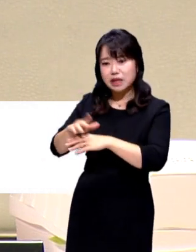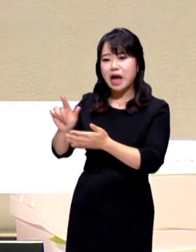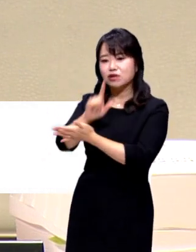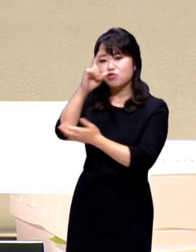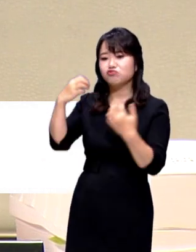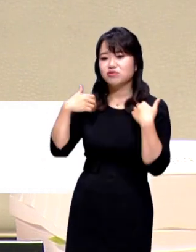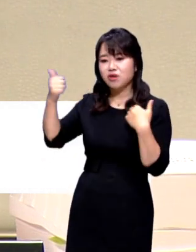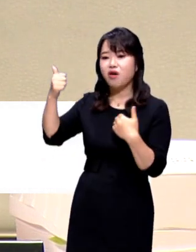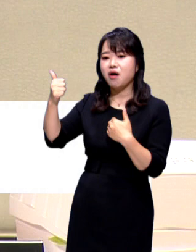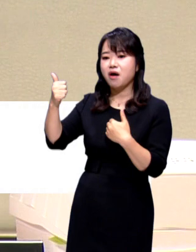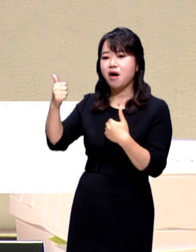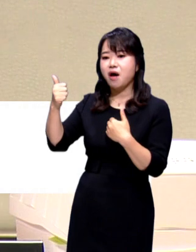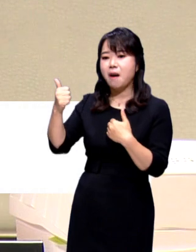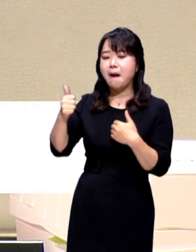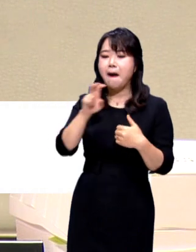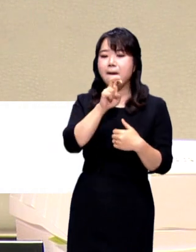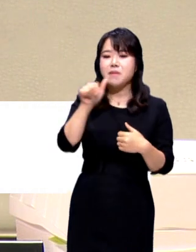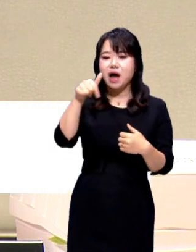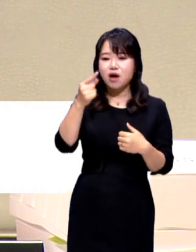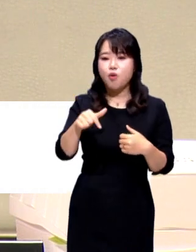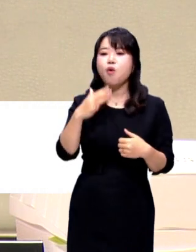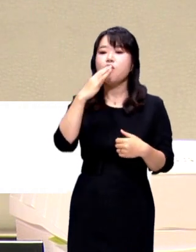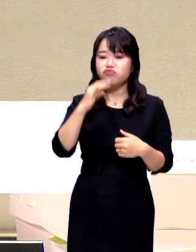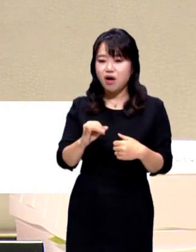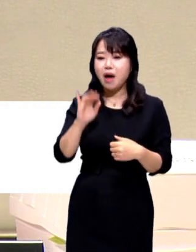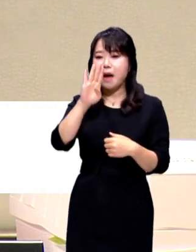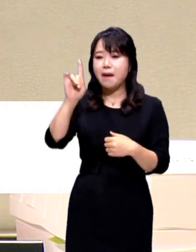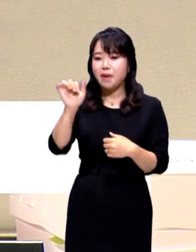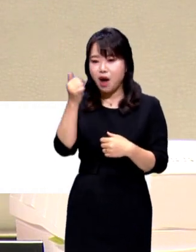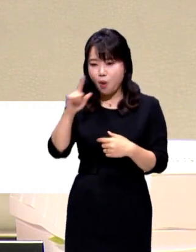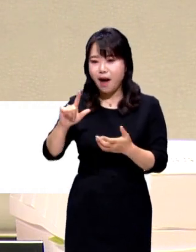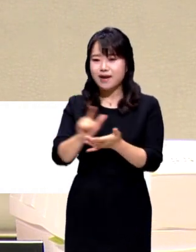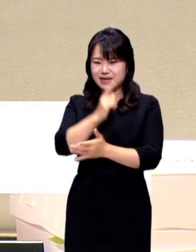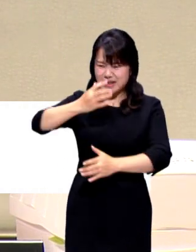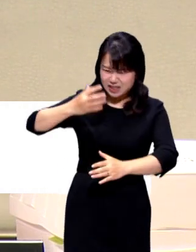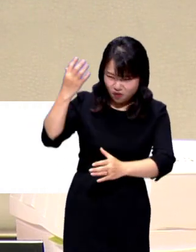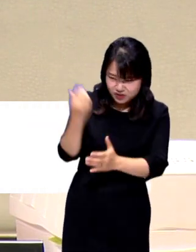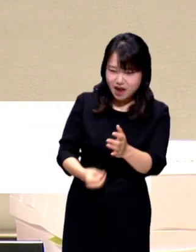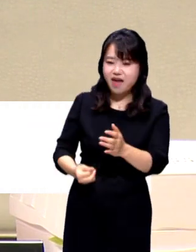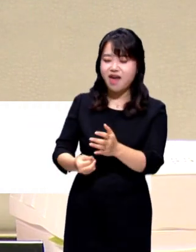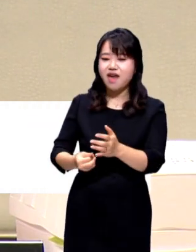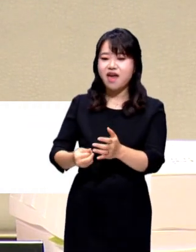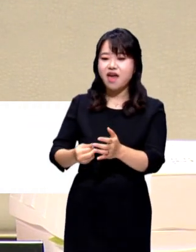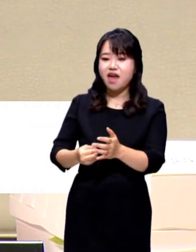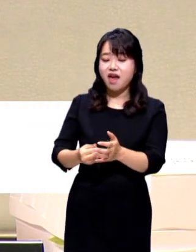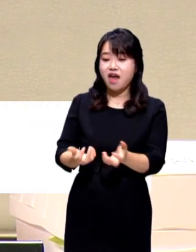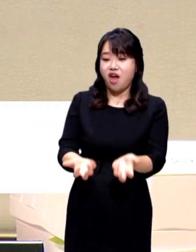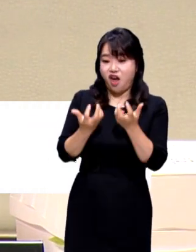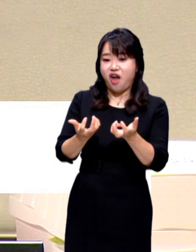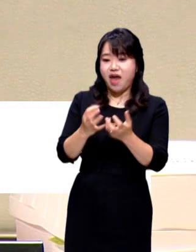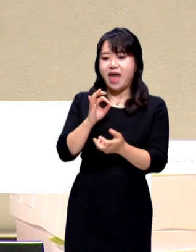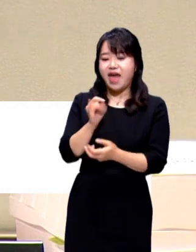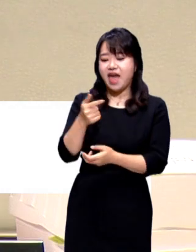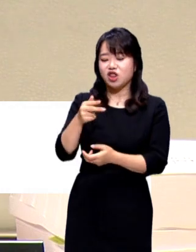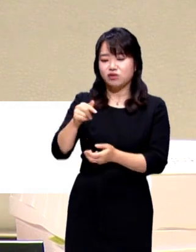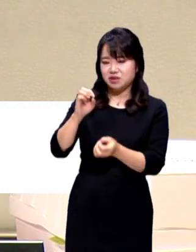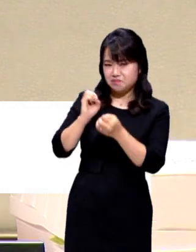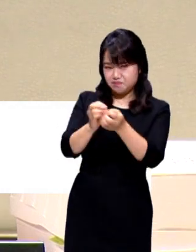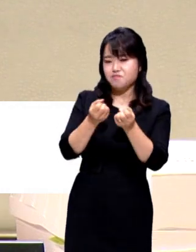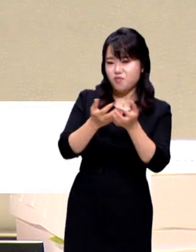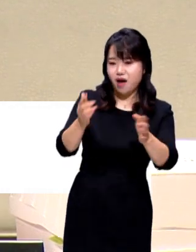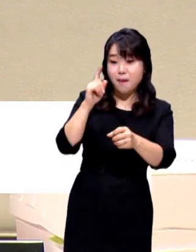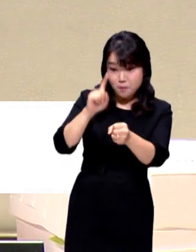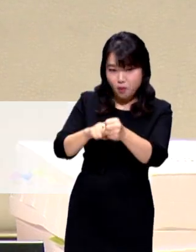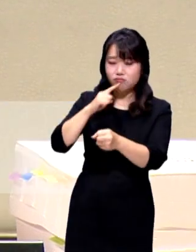강서구청 측에서 마곡 전 지역, 뭐 방화지역이라든가 해서 강서 전 지역에 대해서 공급을 하는 것을 그렇게 건의를